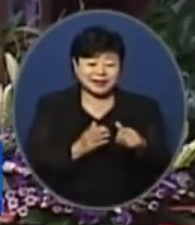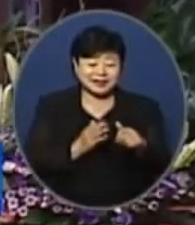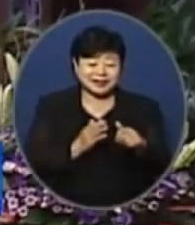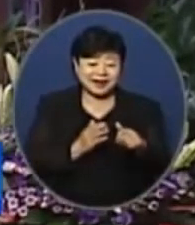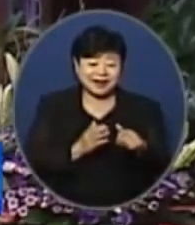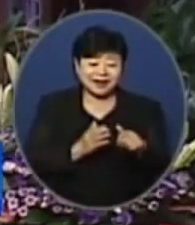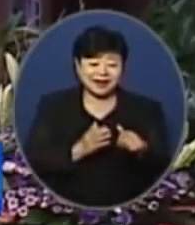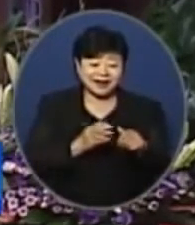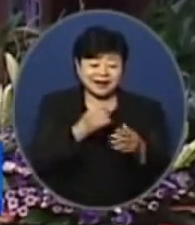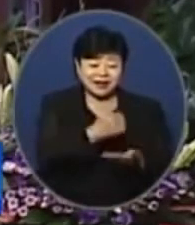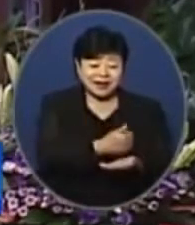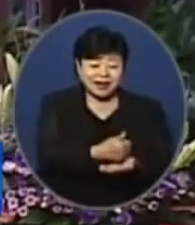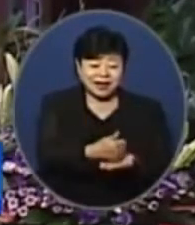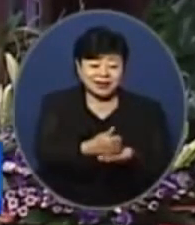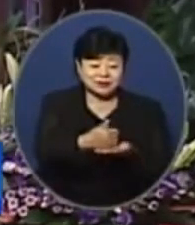맡기라